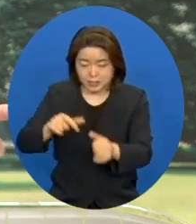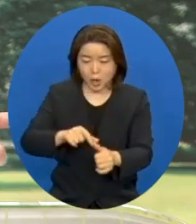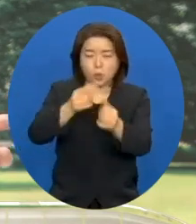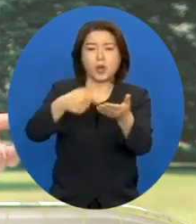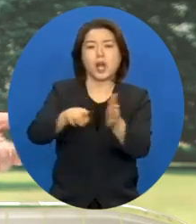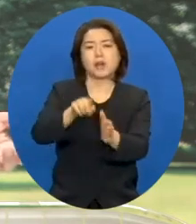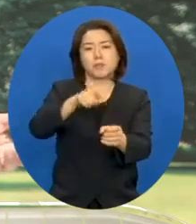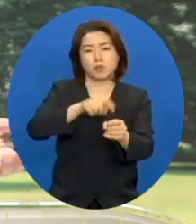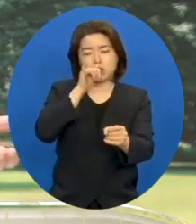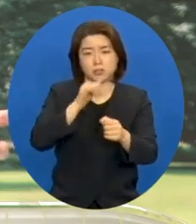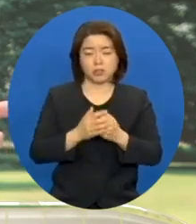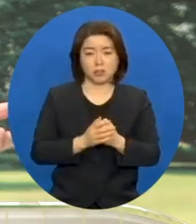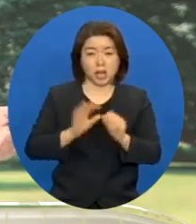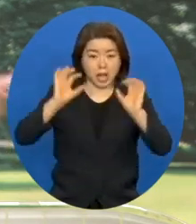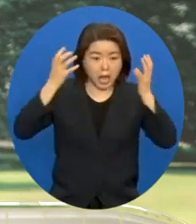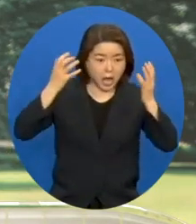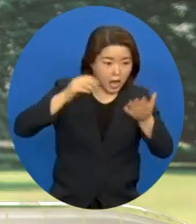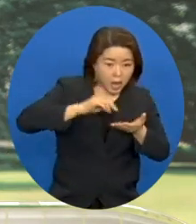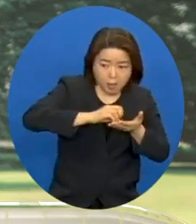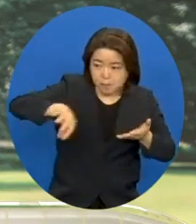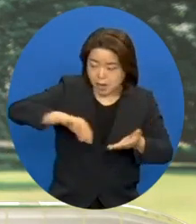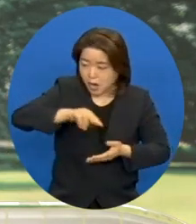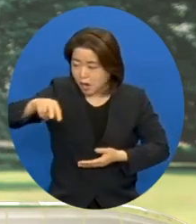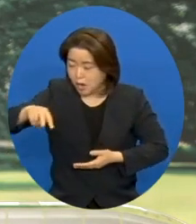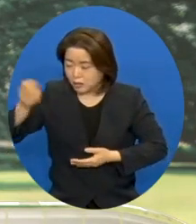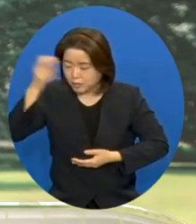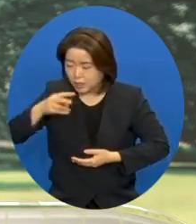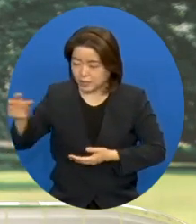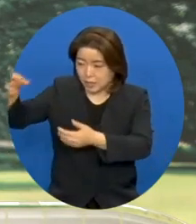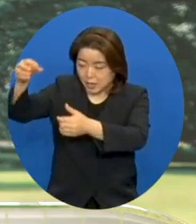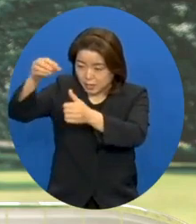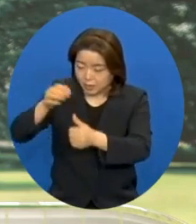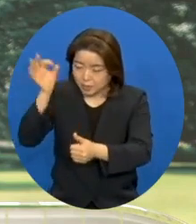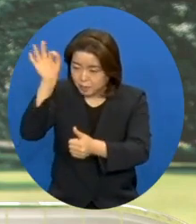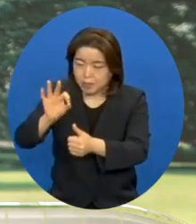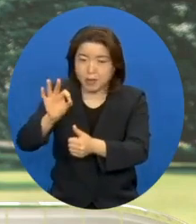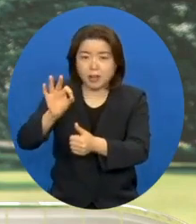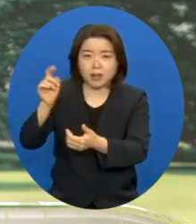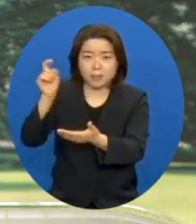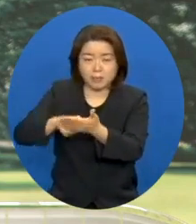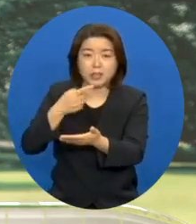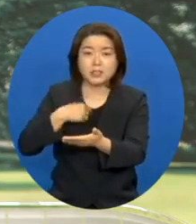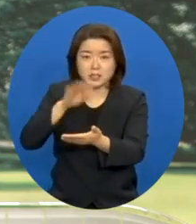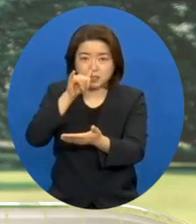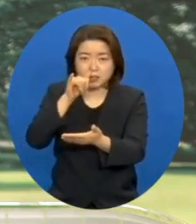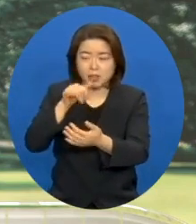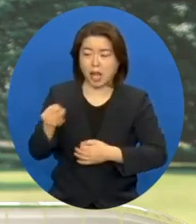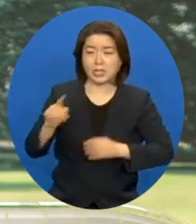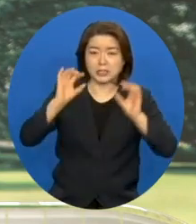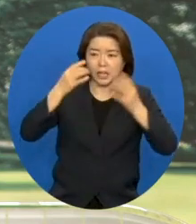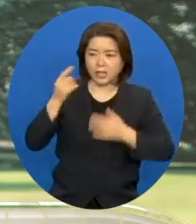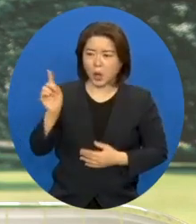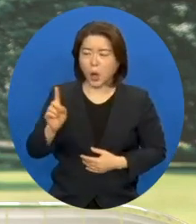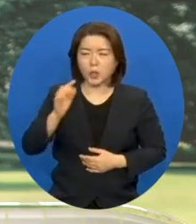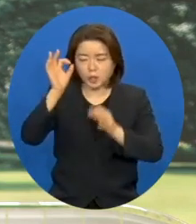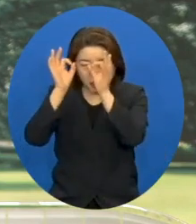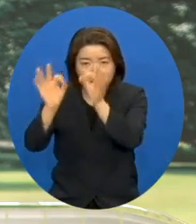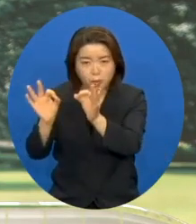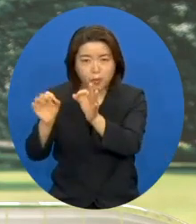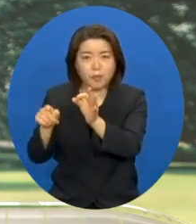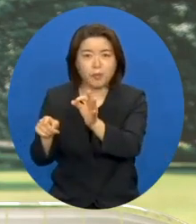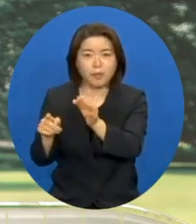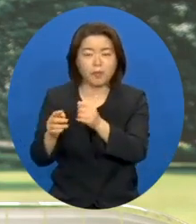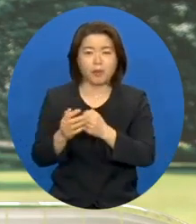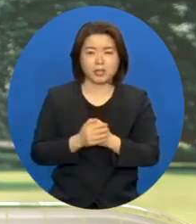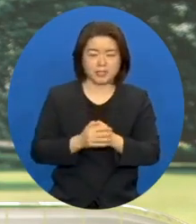아이를 잃어버렸다가 다시 되찾아 본 적 있습니까? 그때 그 아이가 어떻게 보입니까?